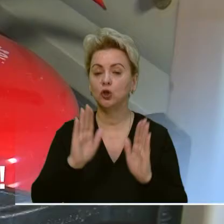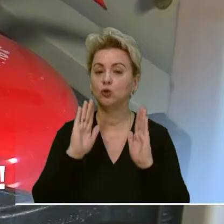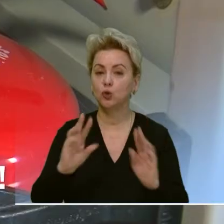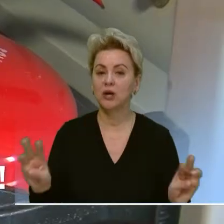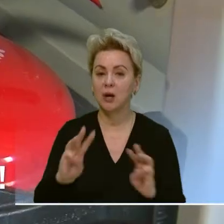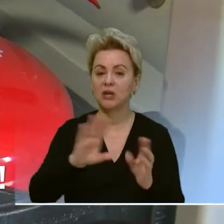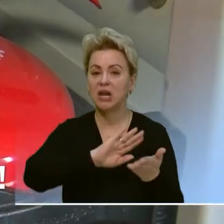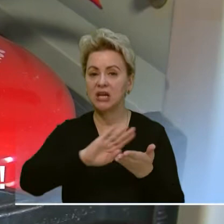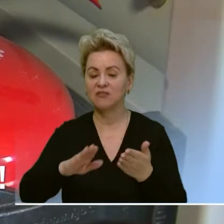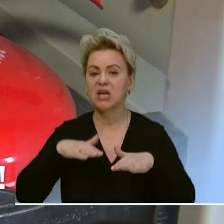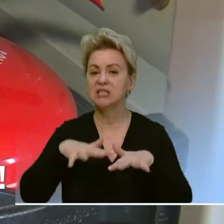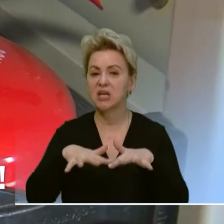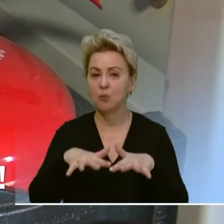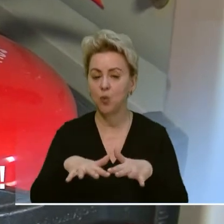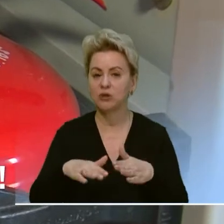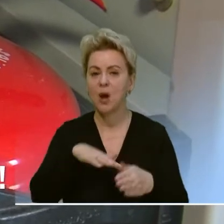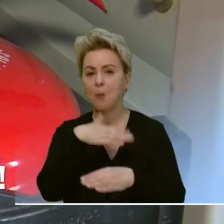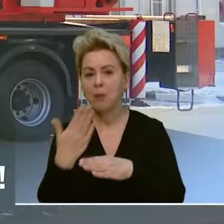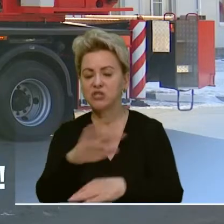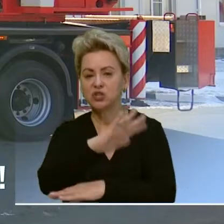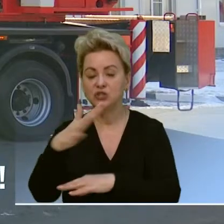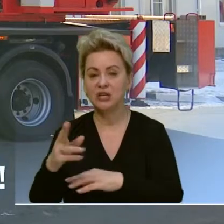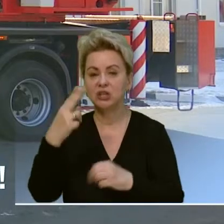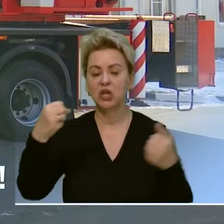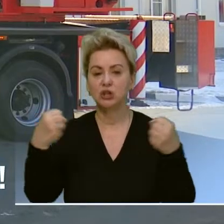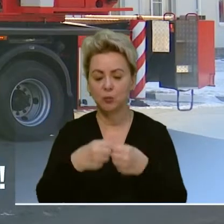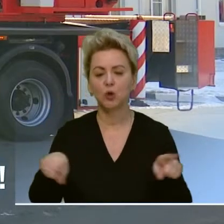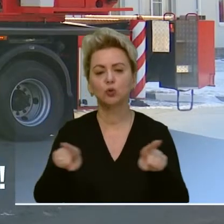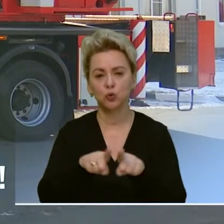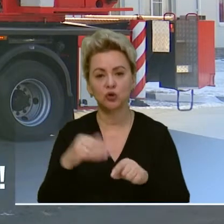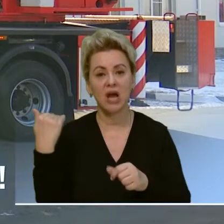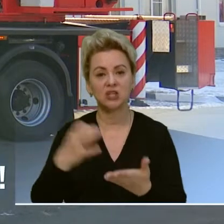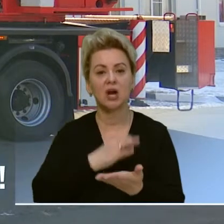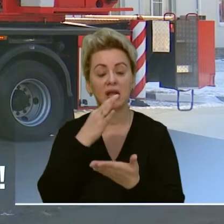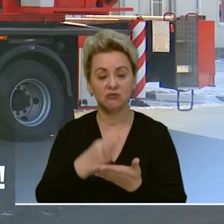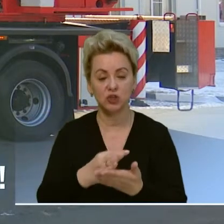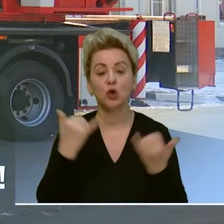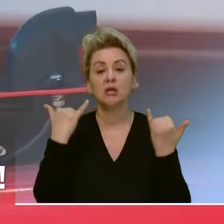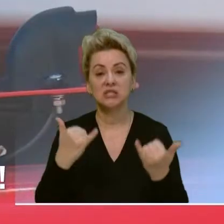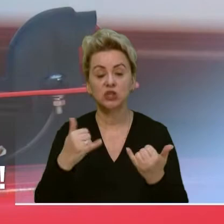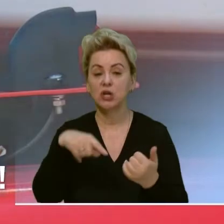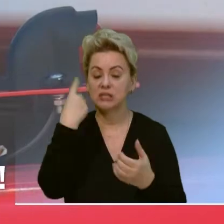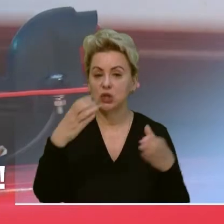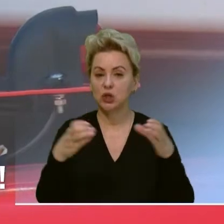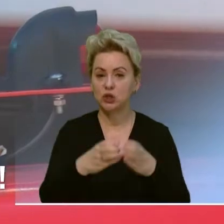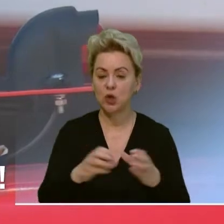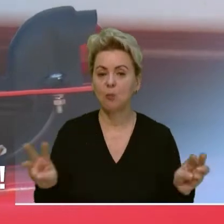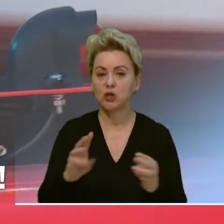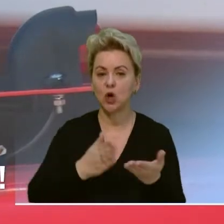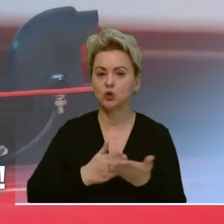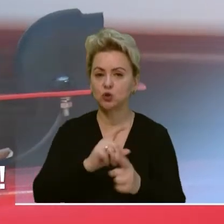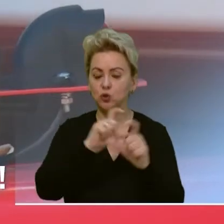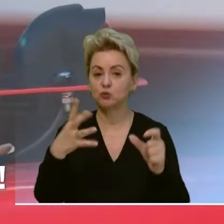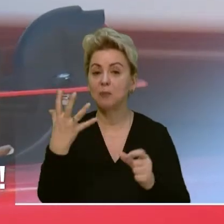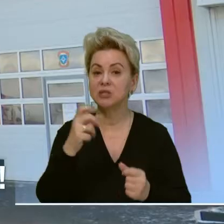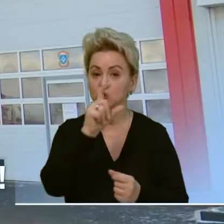пожары. Ликвидация заторов, падение деревьев, ДТП – все это тоже зона их ответственности. Сейчас личный состав пожарной службы –